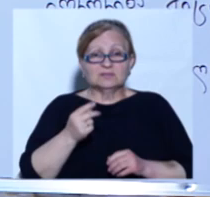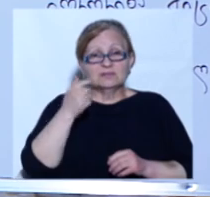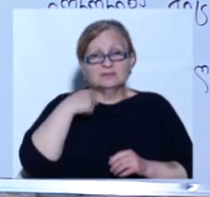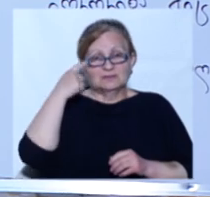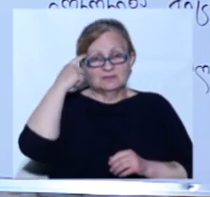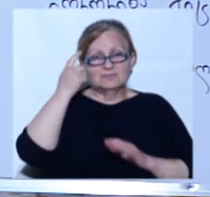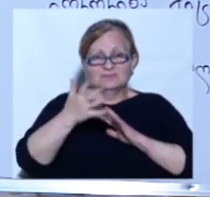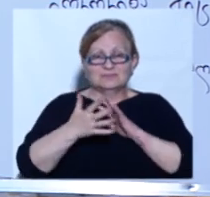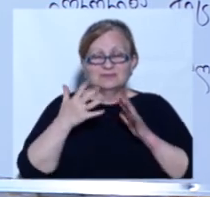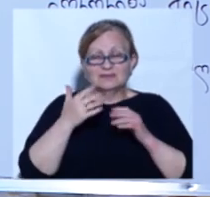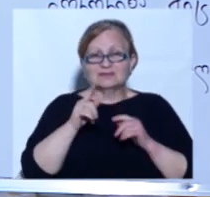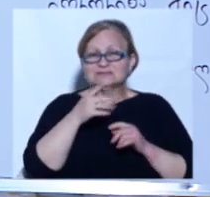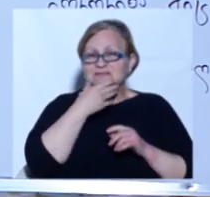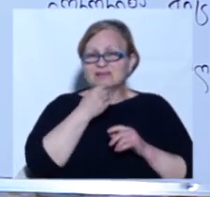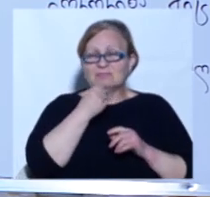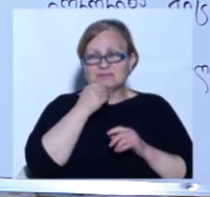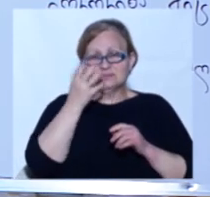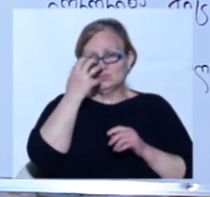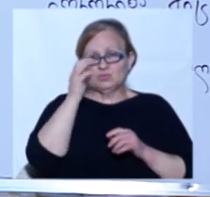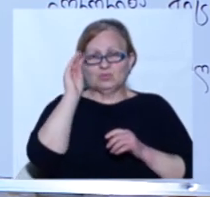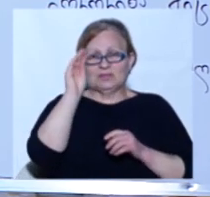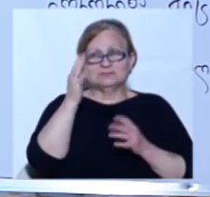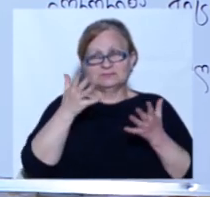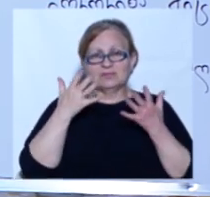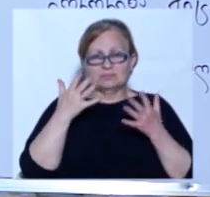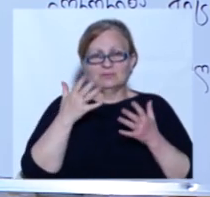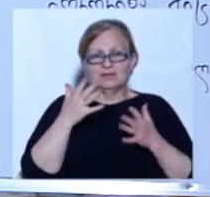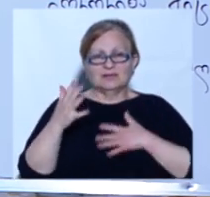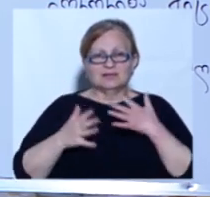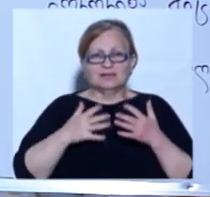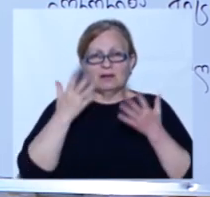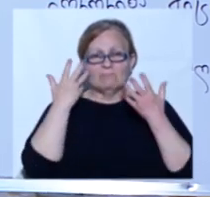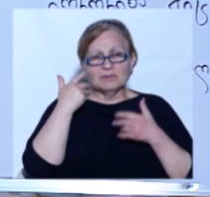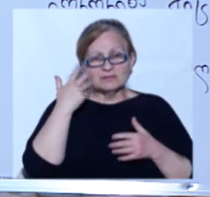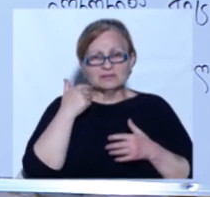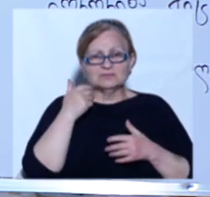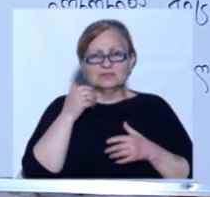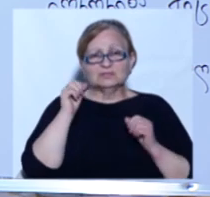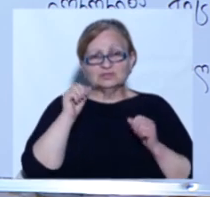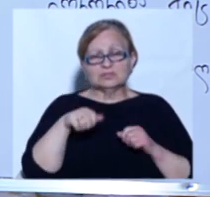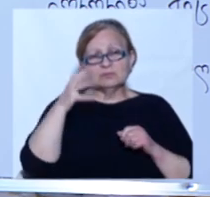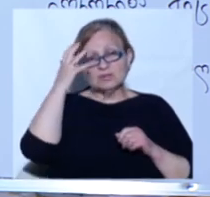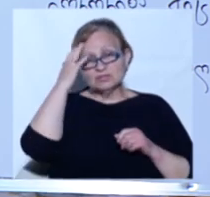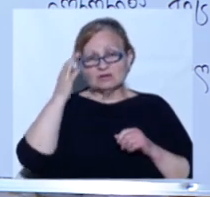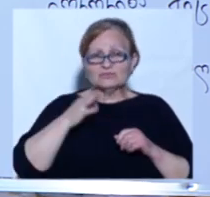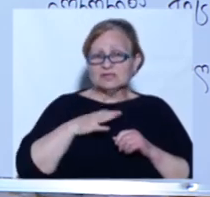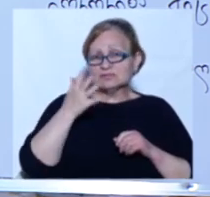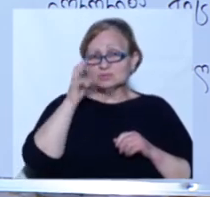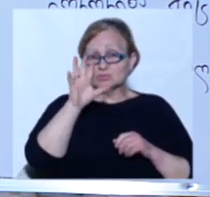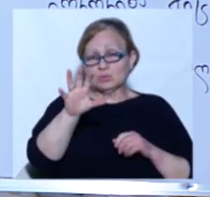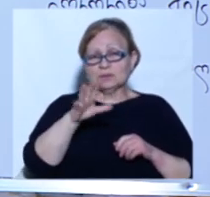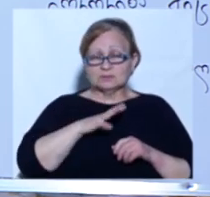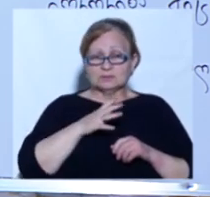წარმოიდგენ ულამაზეს სურათს, ემოციურს, ფერად ან შეიძლება შავთეთრიც იყოს ეს სურათი